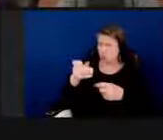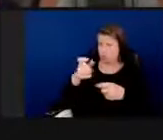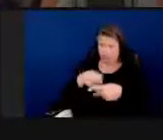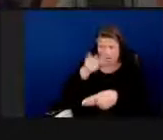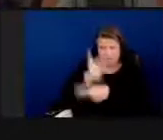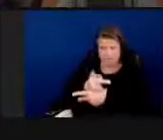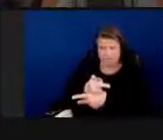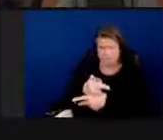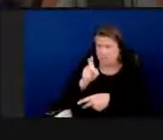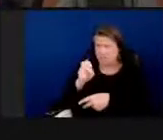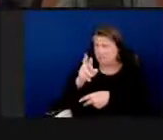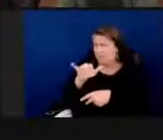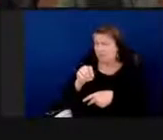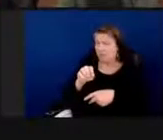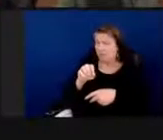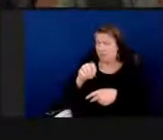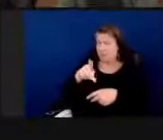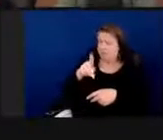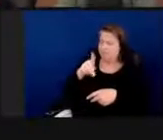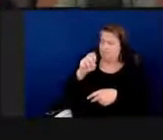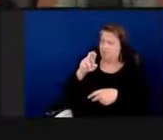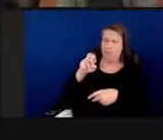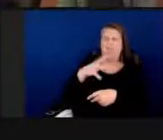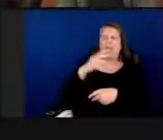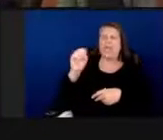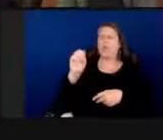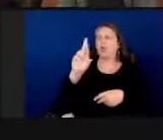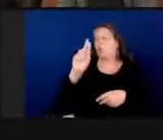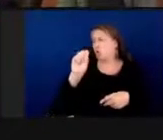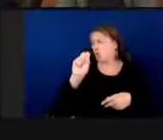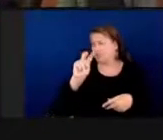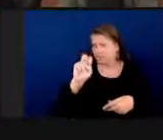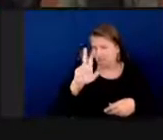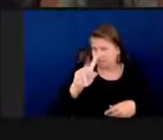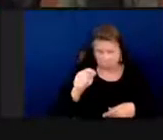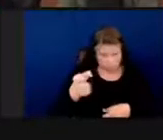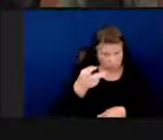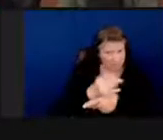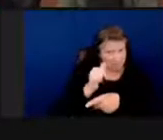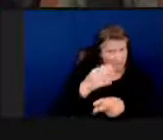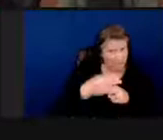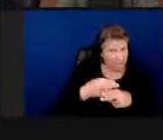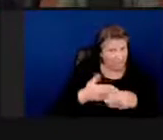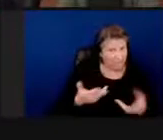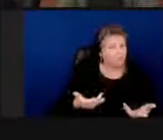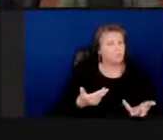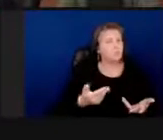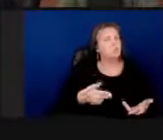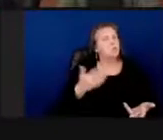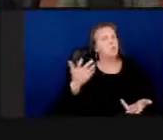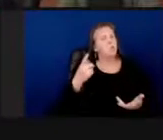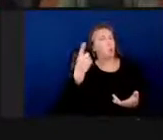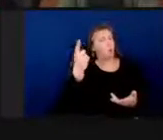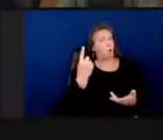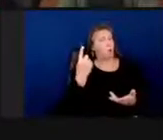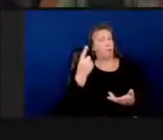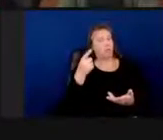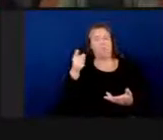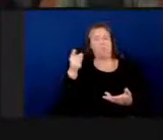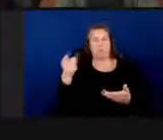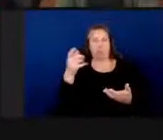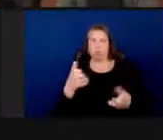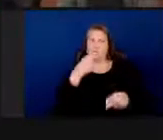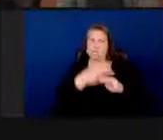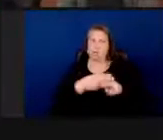tuzungumzie kuhusu mkutano huu. Je, ungependa tuendelee na mikutano hii kila wiki au baada ya muda